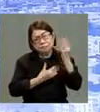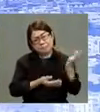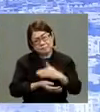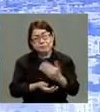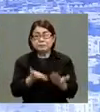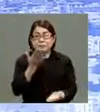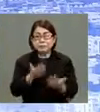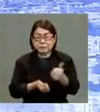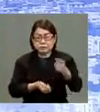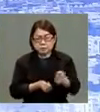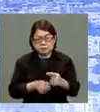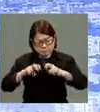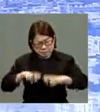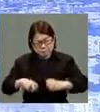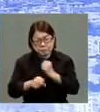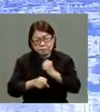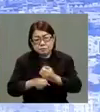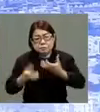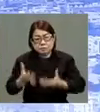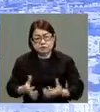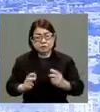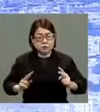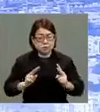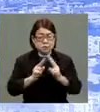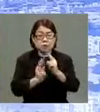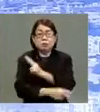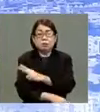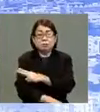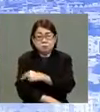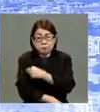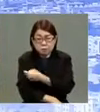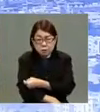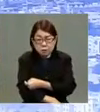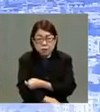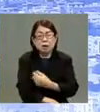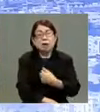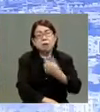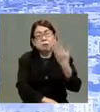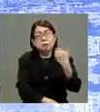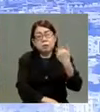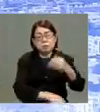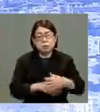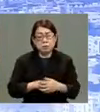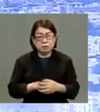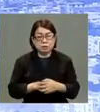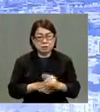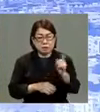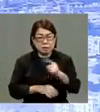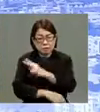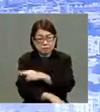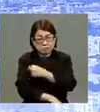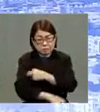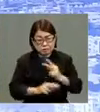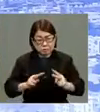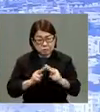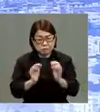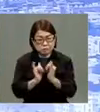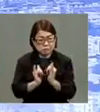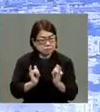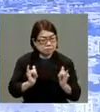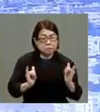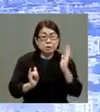งนี้เราต้องทำงานกันอย่างหนักกระทรวงสาธารณสุขนะครับจากเดิมที่มี ความสามารถในการที่จะมีเตียงรองรับ